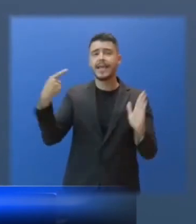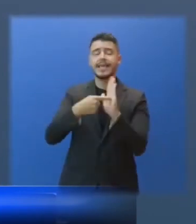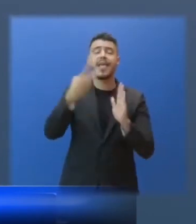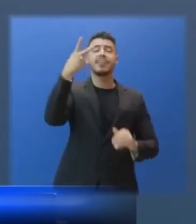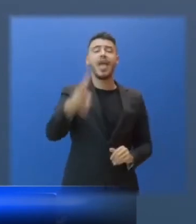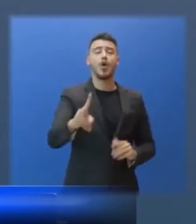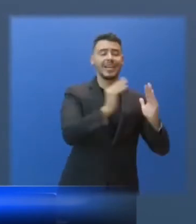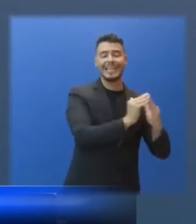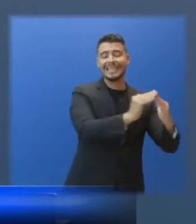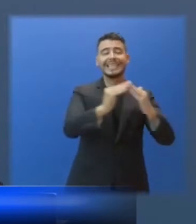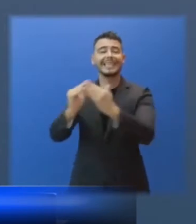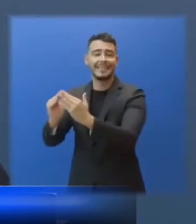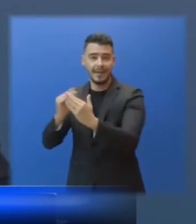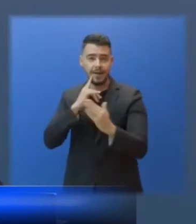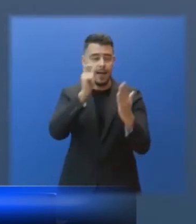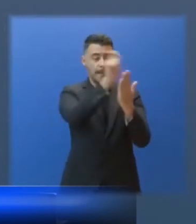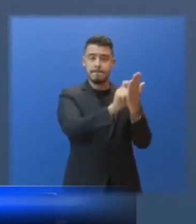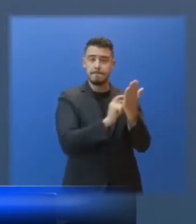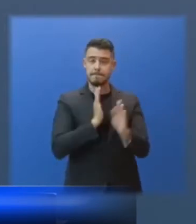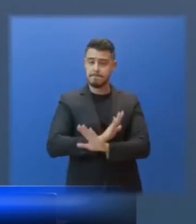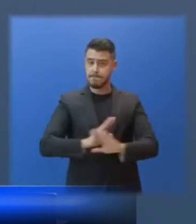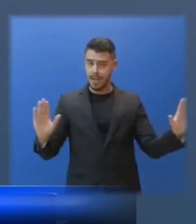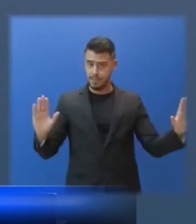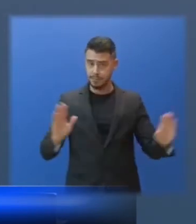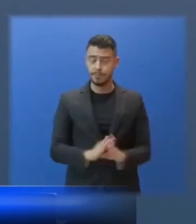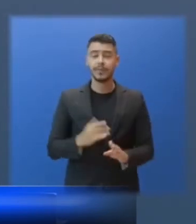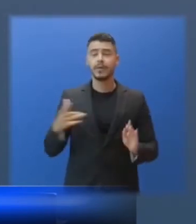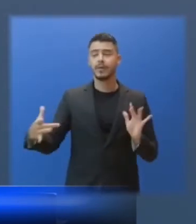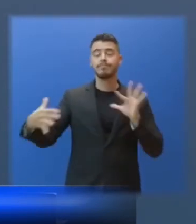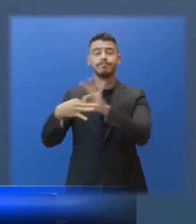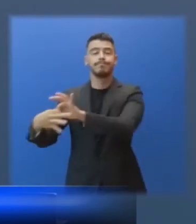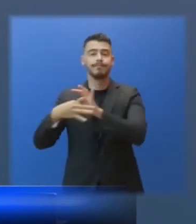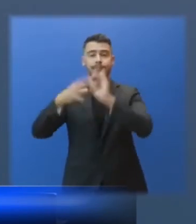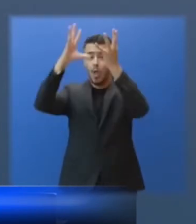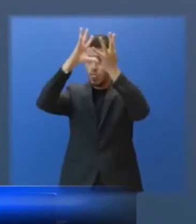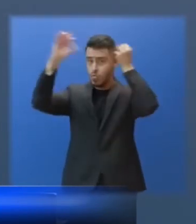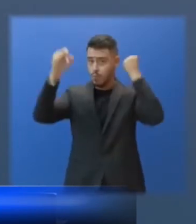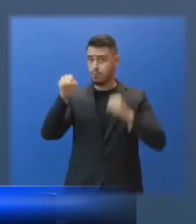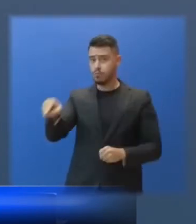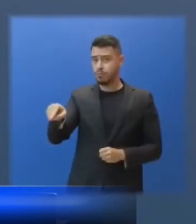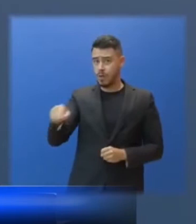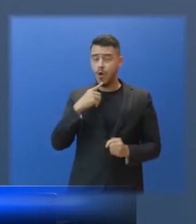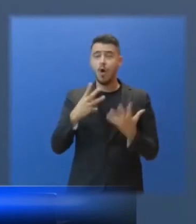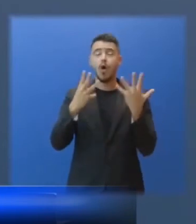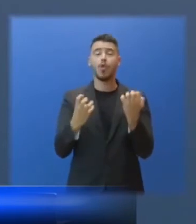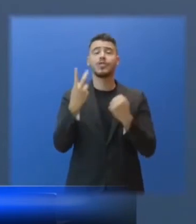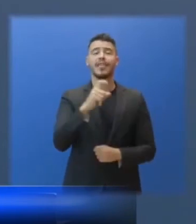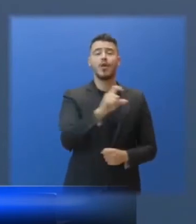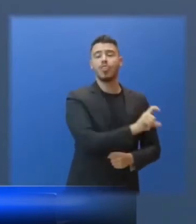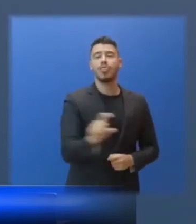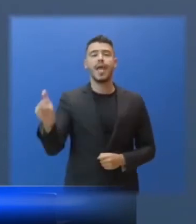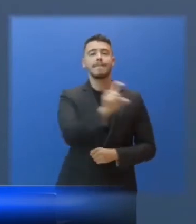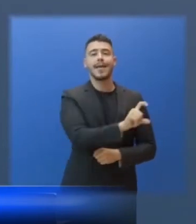Κρίσης και Πολιτικής Προστασίας, σε συνεργασία με την περιφέρεια, έχει ήδη θέσει στη διάθεση των πληγέντων 82 διαμερίσματα στην περιοχή